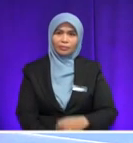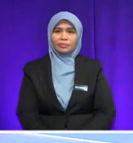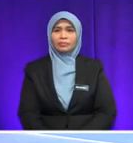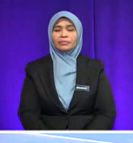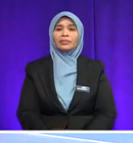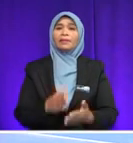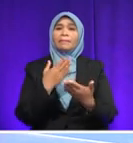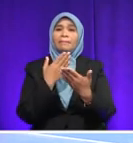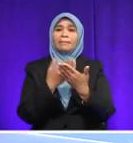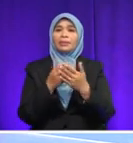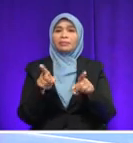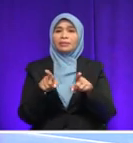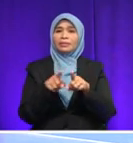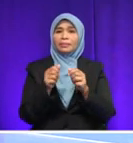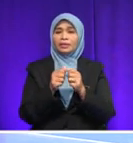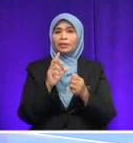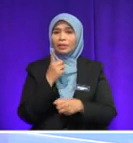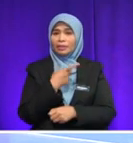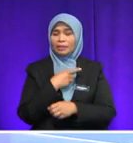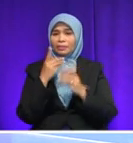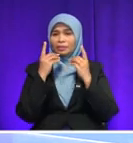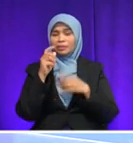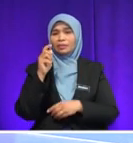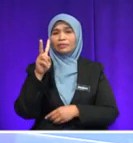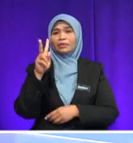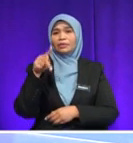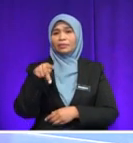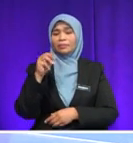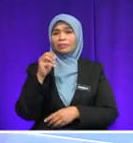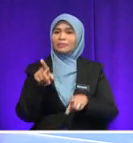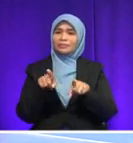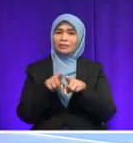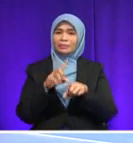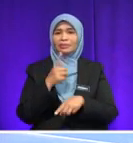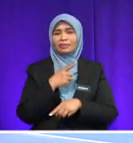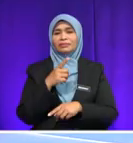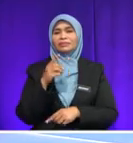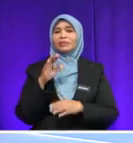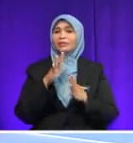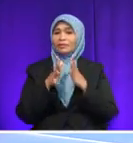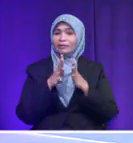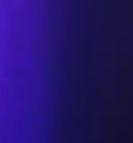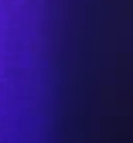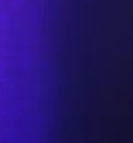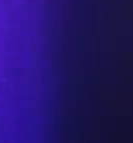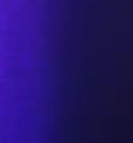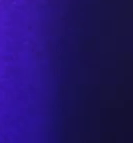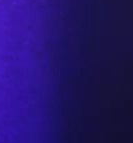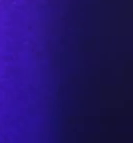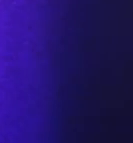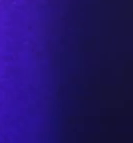baik bersama dengan kami di didik TV KPM hari ini Bersama kita guru-guru bahasa isyarat kita